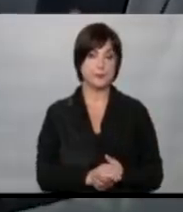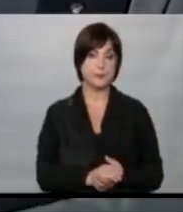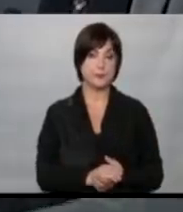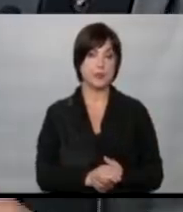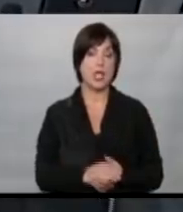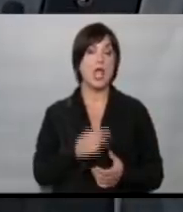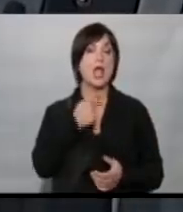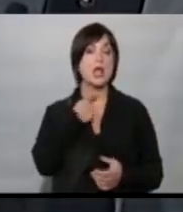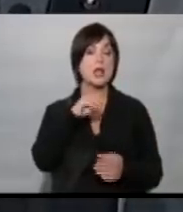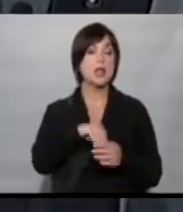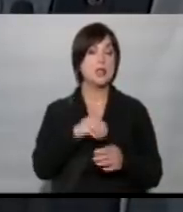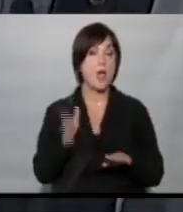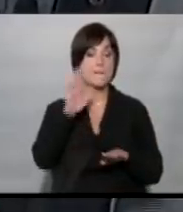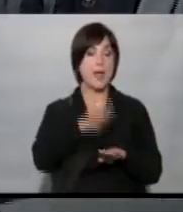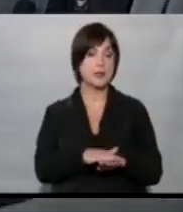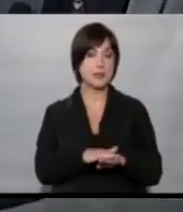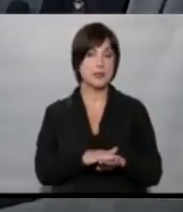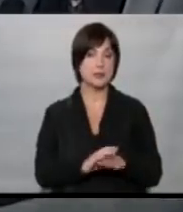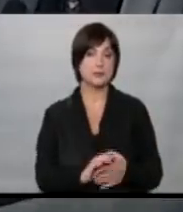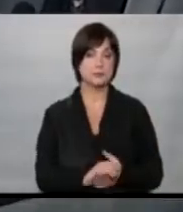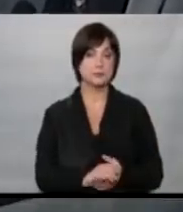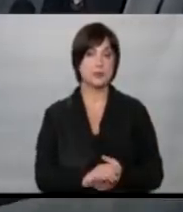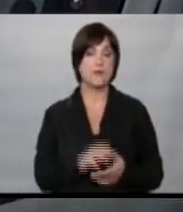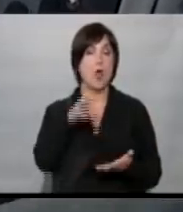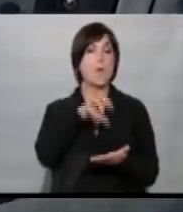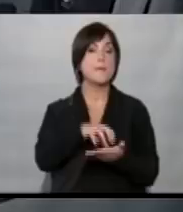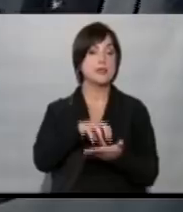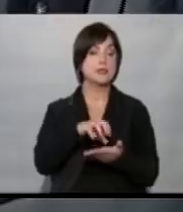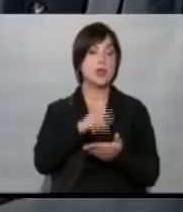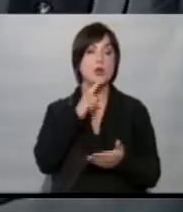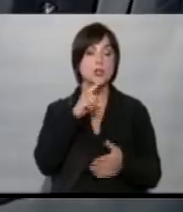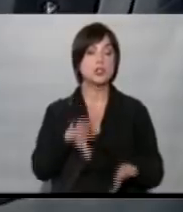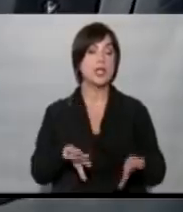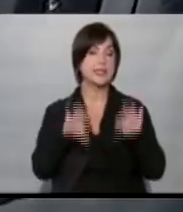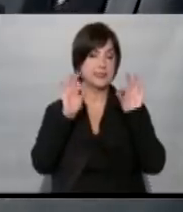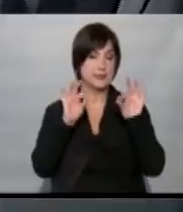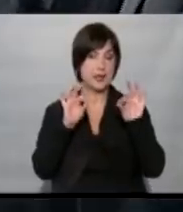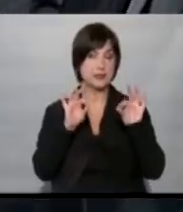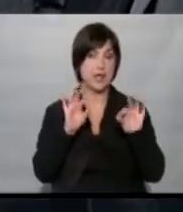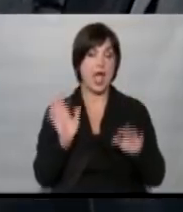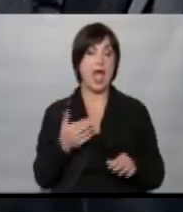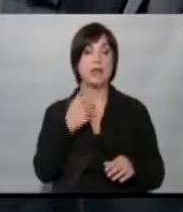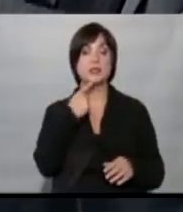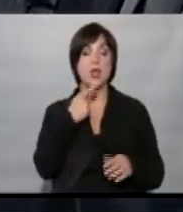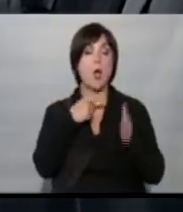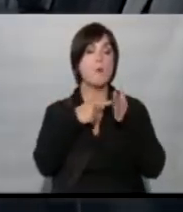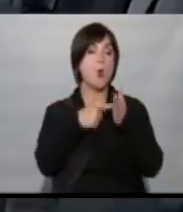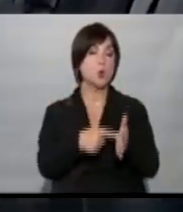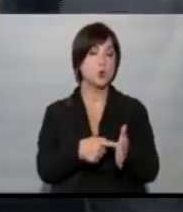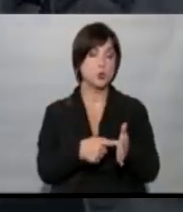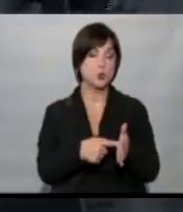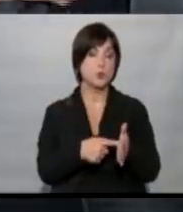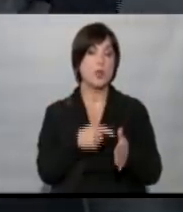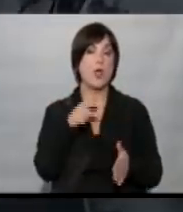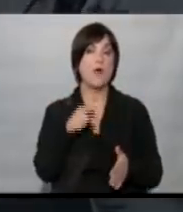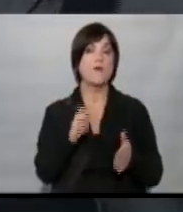она гласачкиот мандат во местата од каде што се избрани. Еве, ајде да посечиме, да посочиме